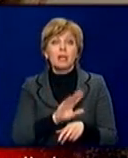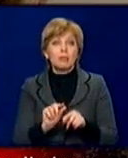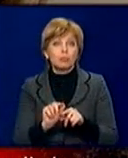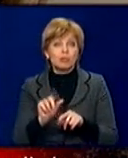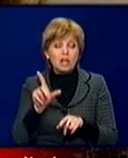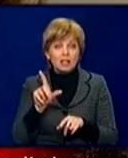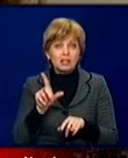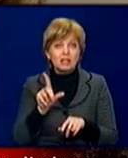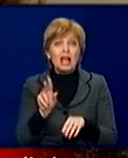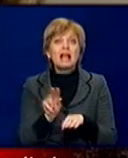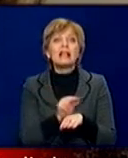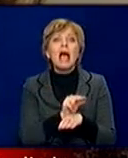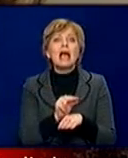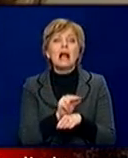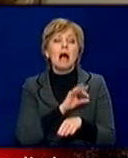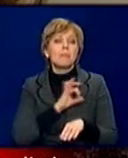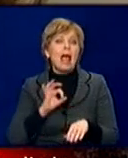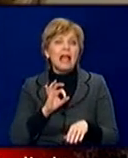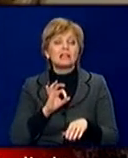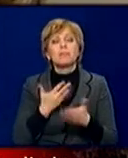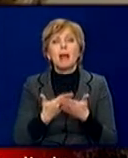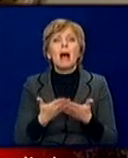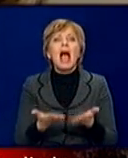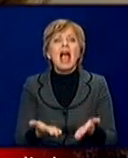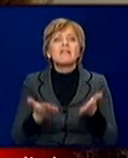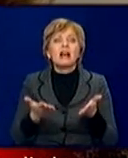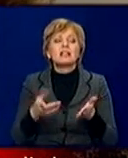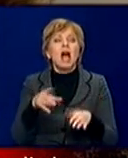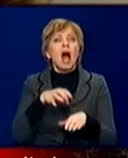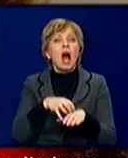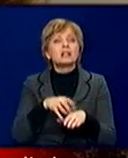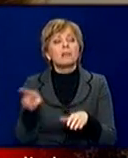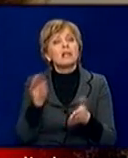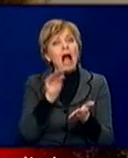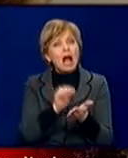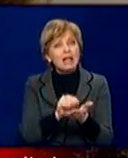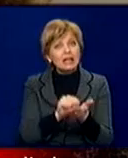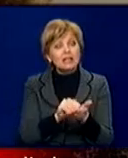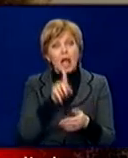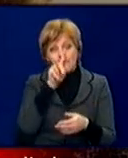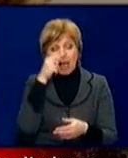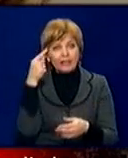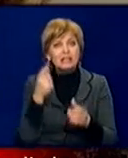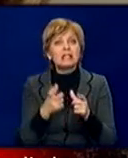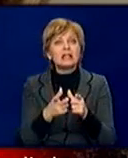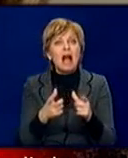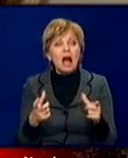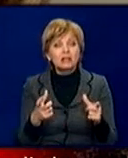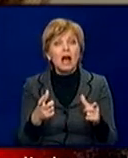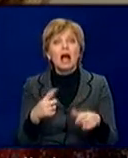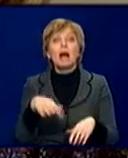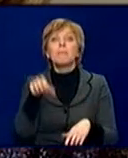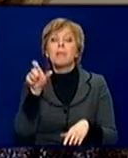vēlamais terapeitiskais efekts ar kādām no zālēm, viņam ārstam ir jāieraksta pacienta medicīniskajā kartē, un